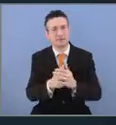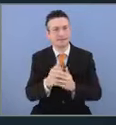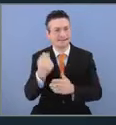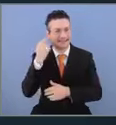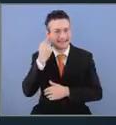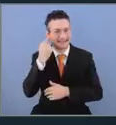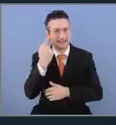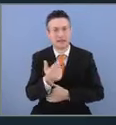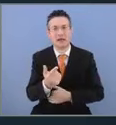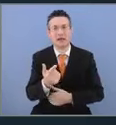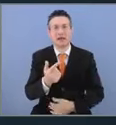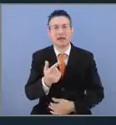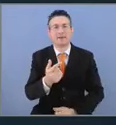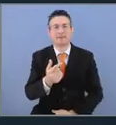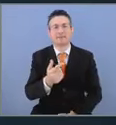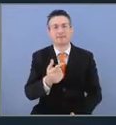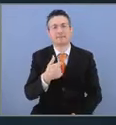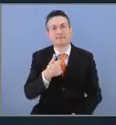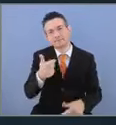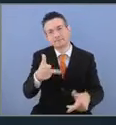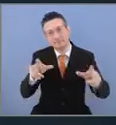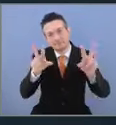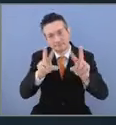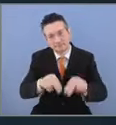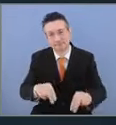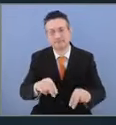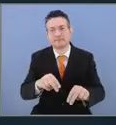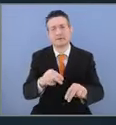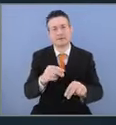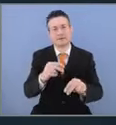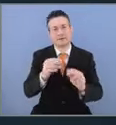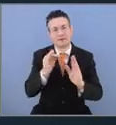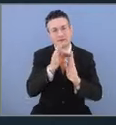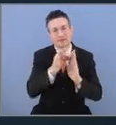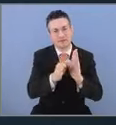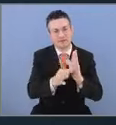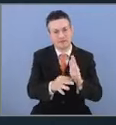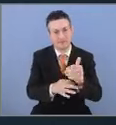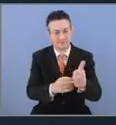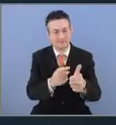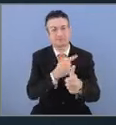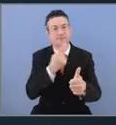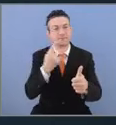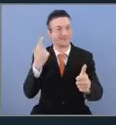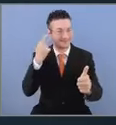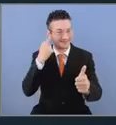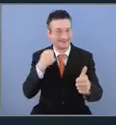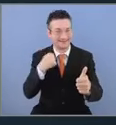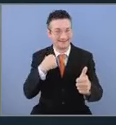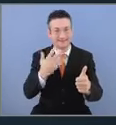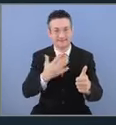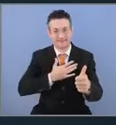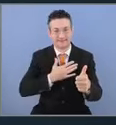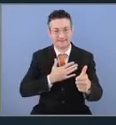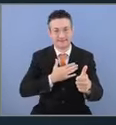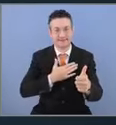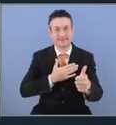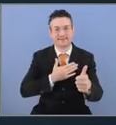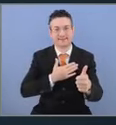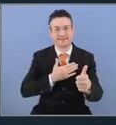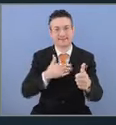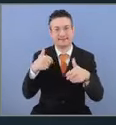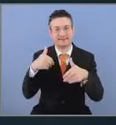a ribadire qualche concetto. Avrete sentito nella mia, diciamo, presentazione